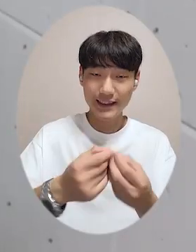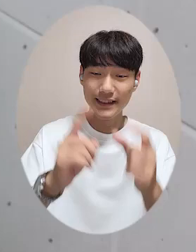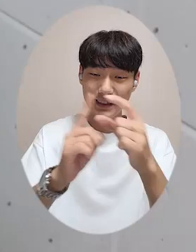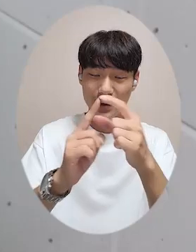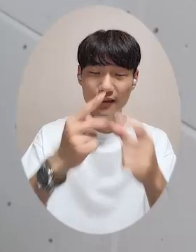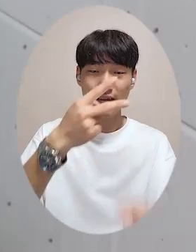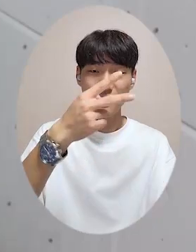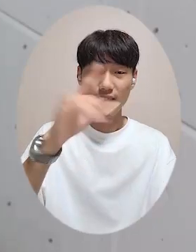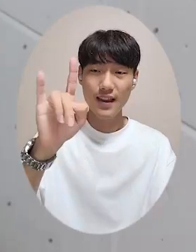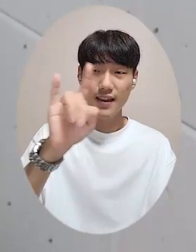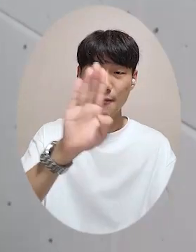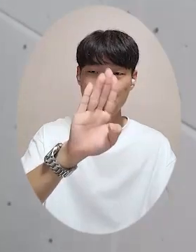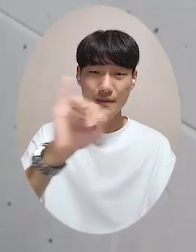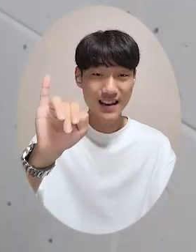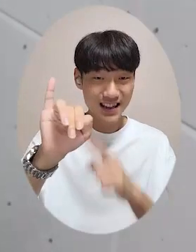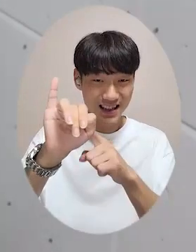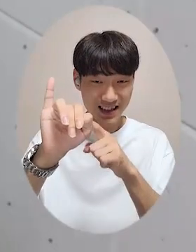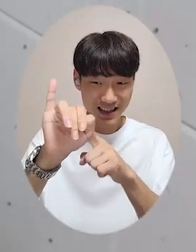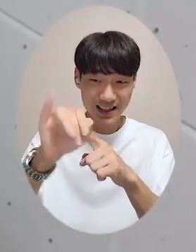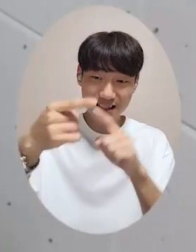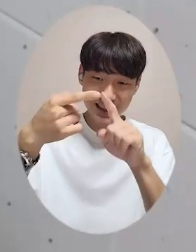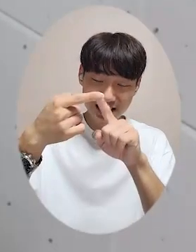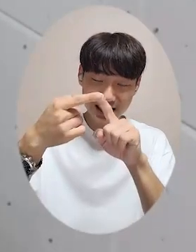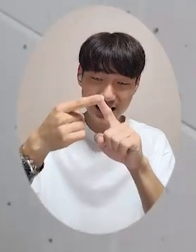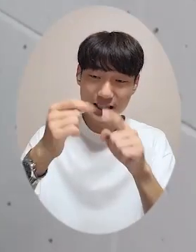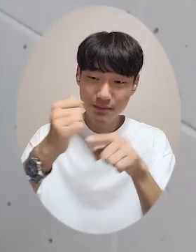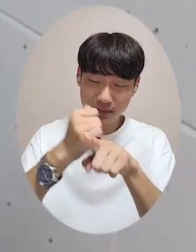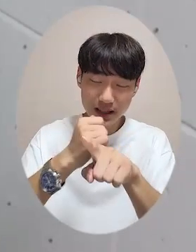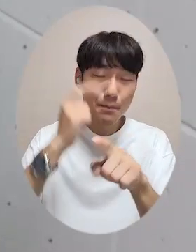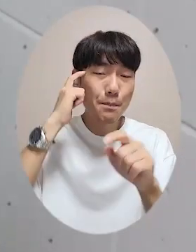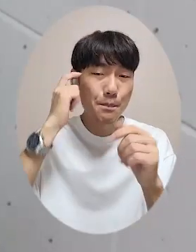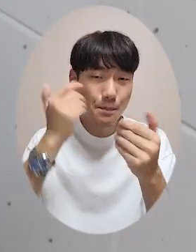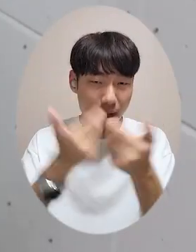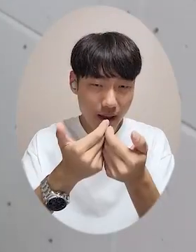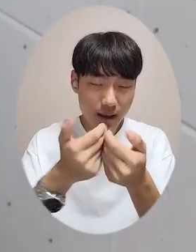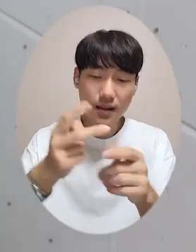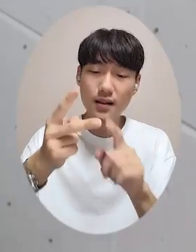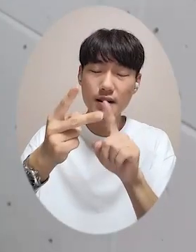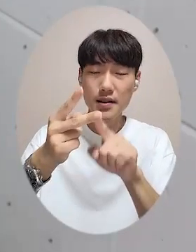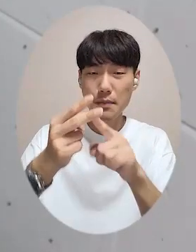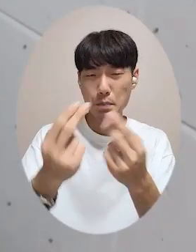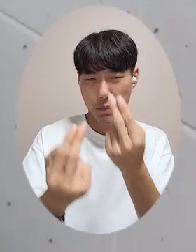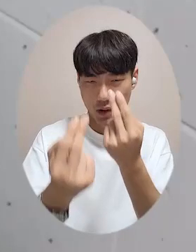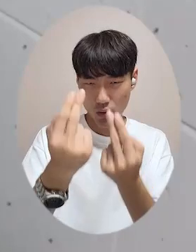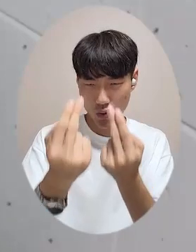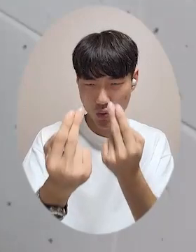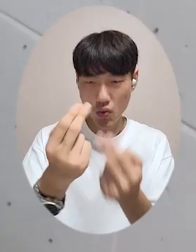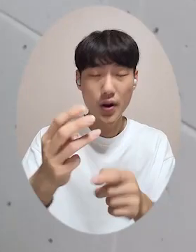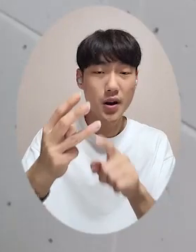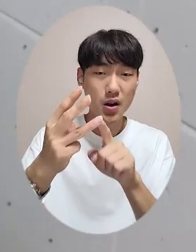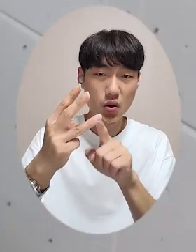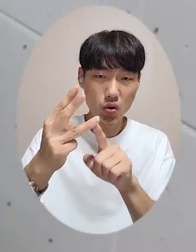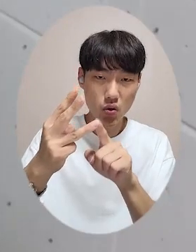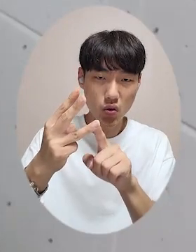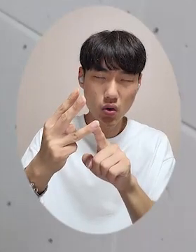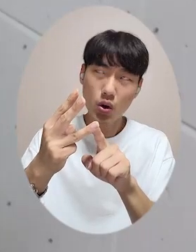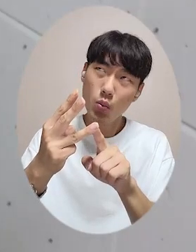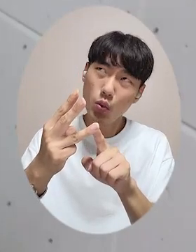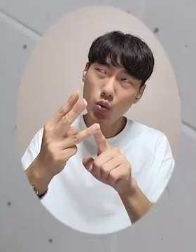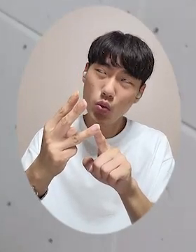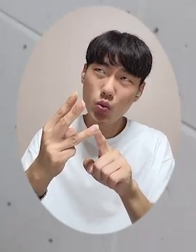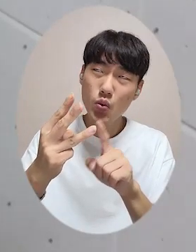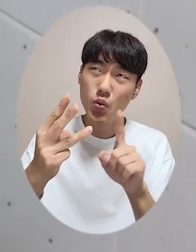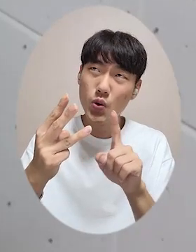대비라는 뜻이 여러 가지가 있잖아요. 뭐 반대라는 의미도 있고 뭐 비교라는 의미도 있고 또 한